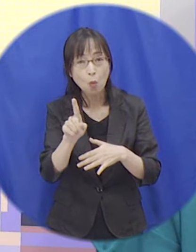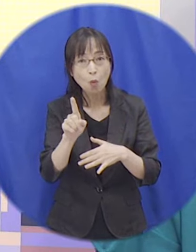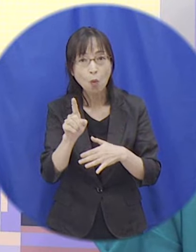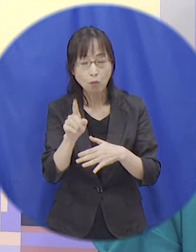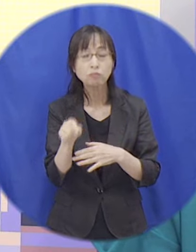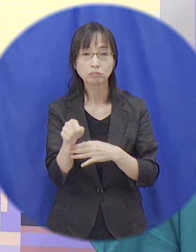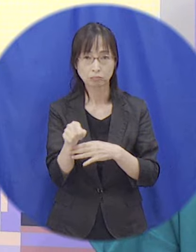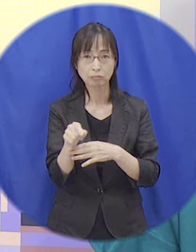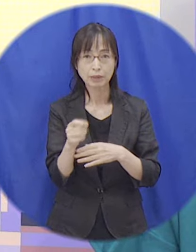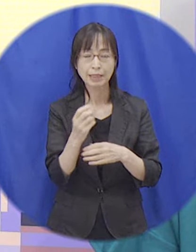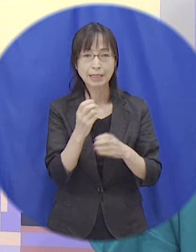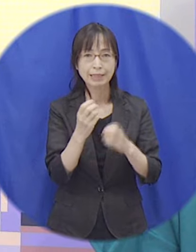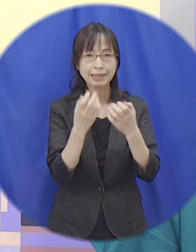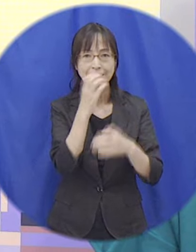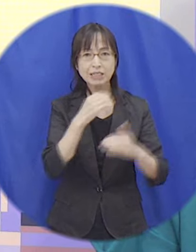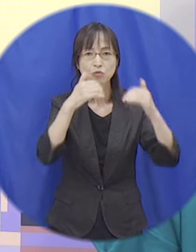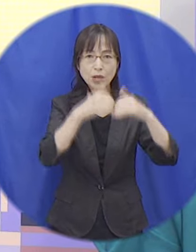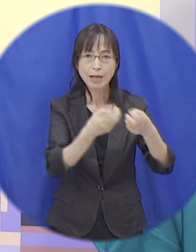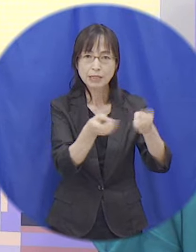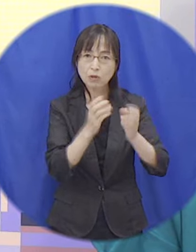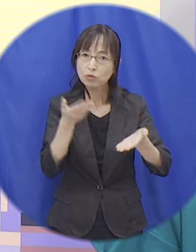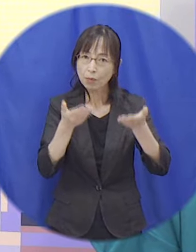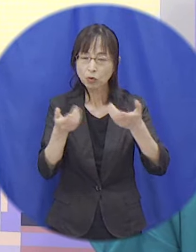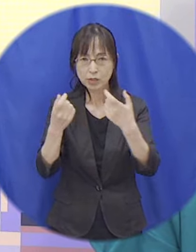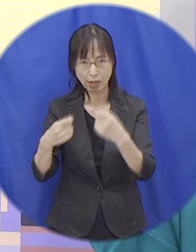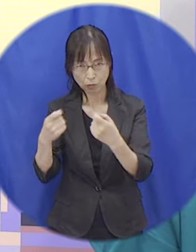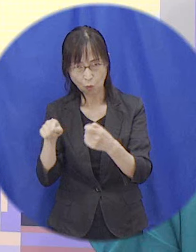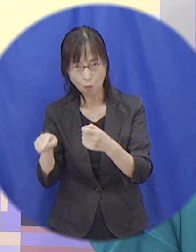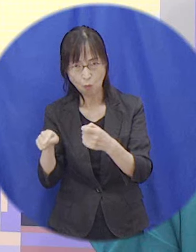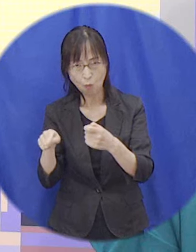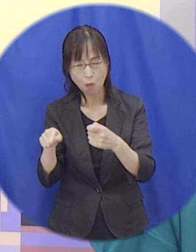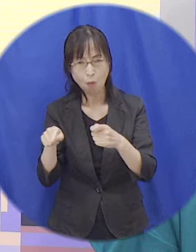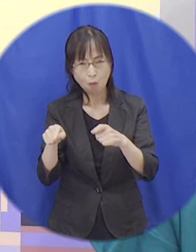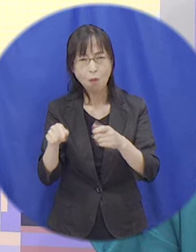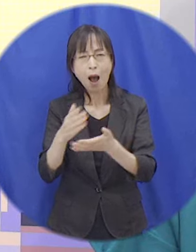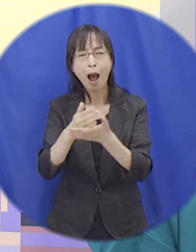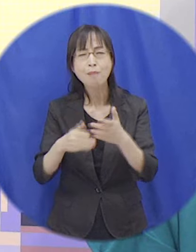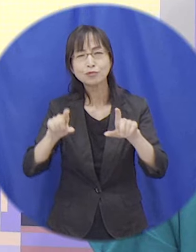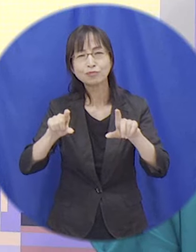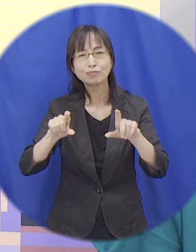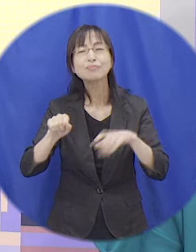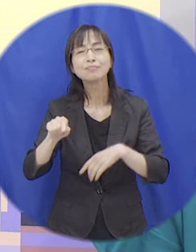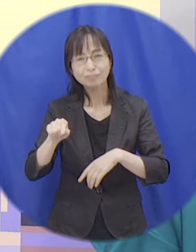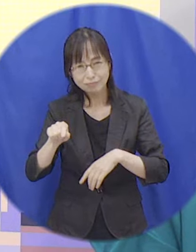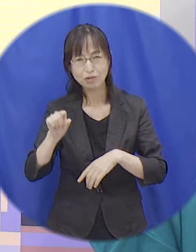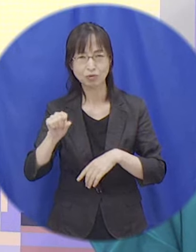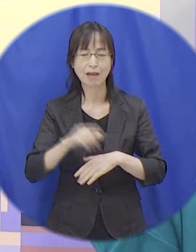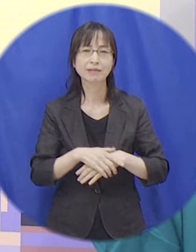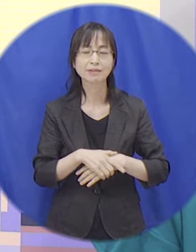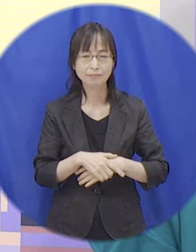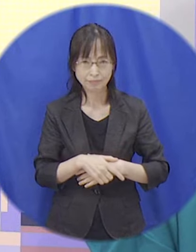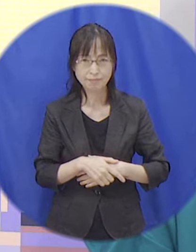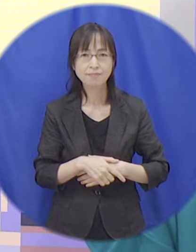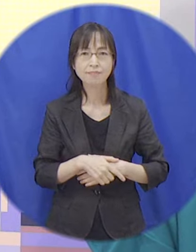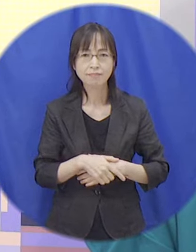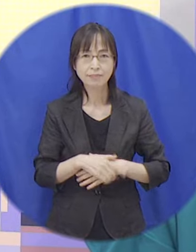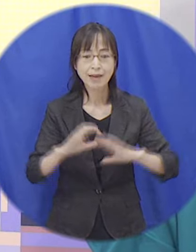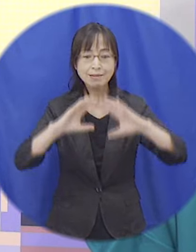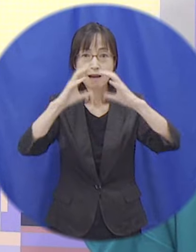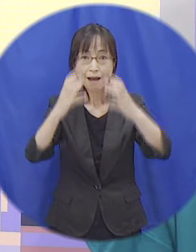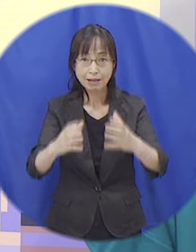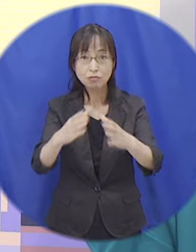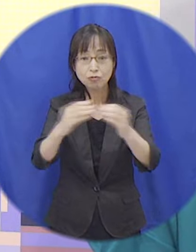はい、 渋谷新宿と比較するとですね、池袋は半分近い数値となっております。まあ、こういったことからですね、世界